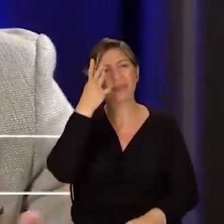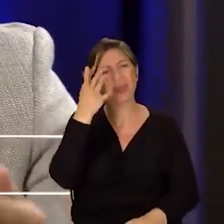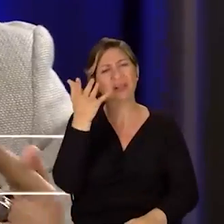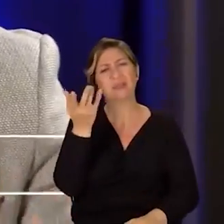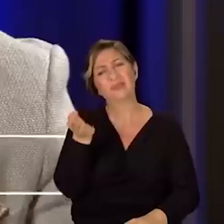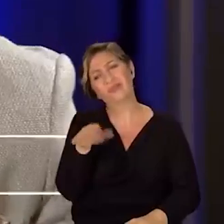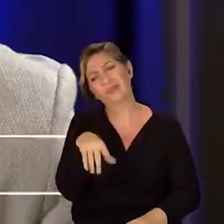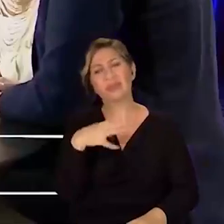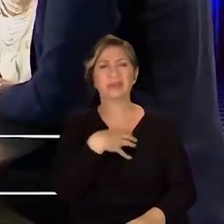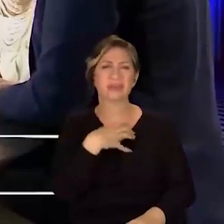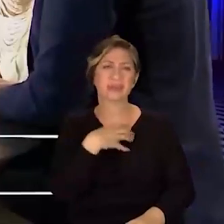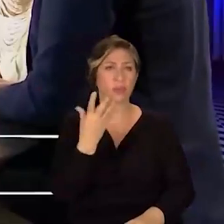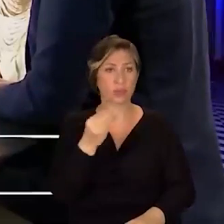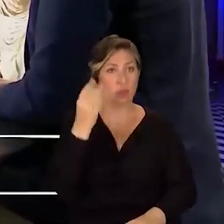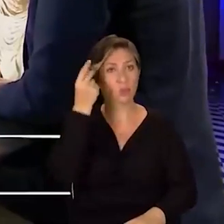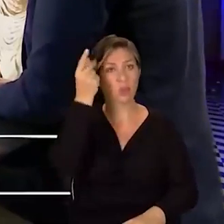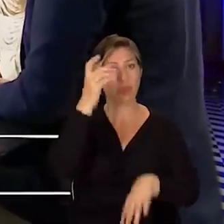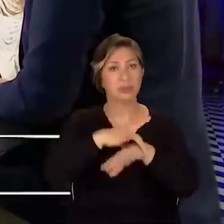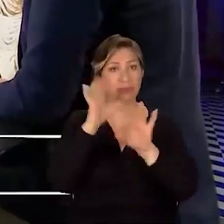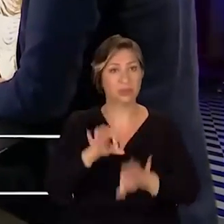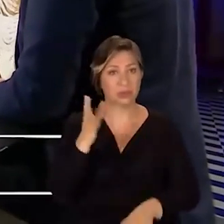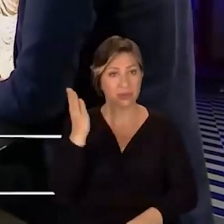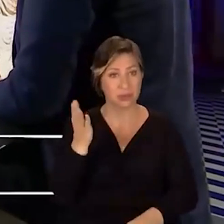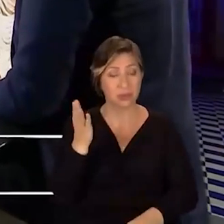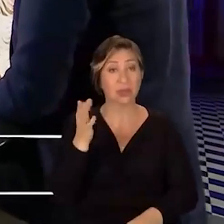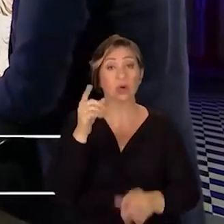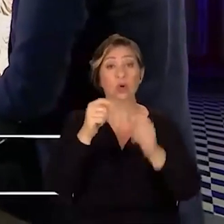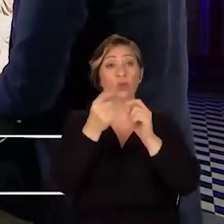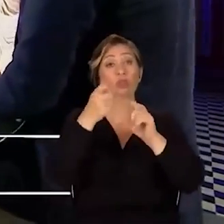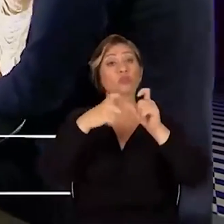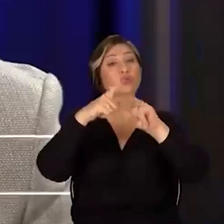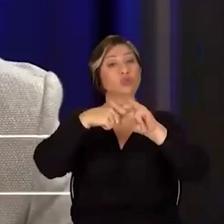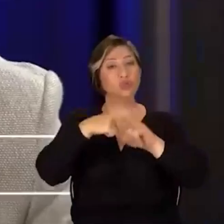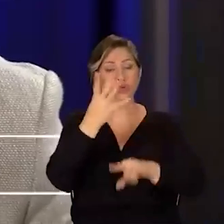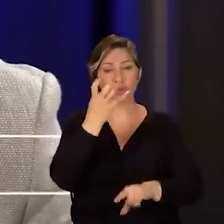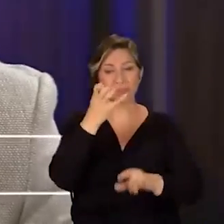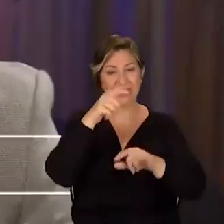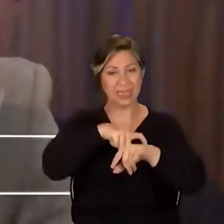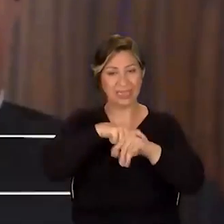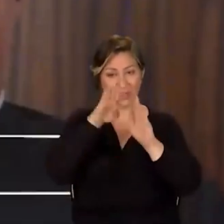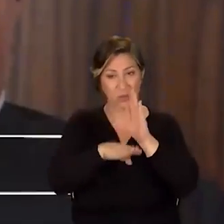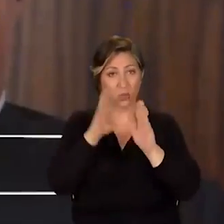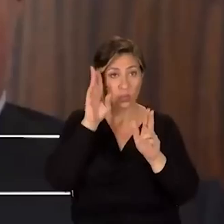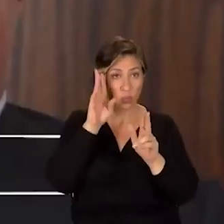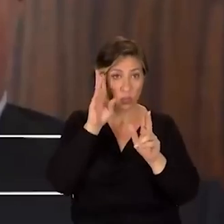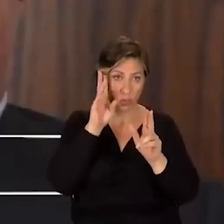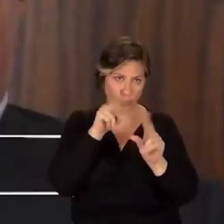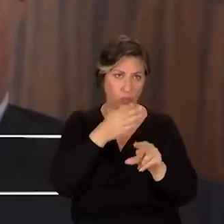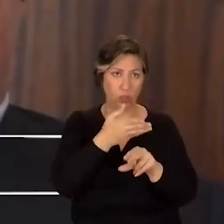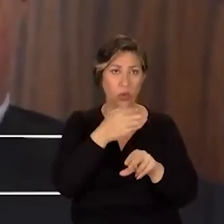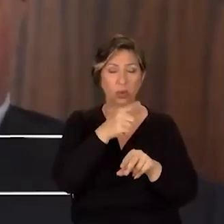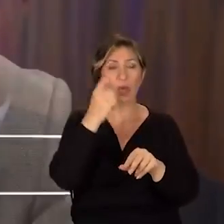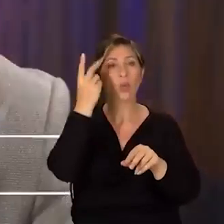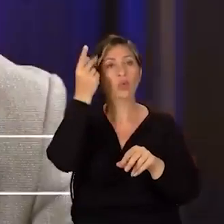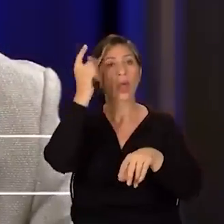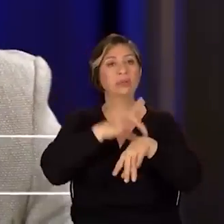şeyler. Kendisi ne oldu biliyorsunuz? Alzheimer oldu. Yine Bush'a bakıyorsunuz. Bush da 4 saatin altında uyuyordu. Dolayısıyla o da ne oldu? Onda da